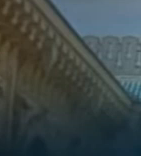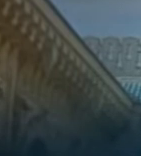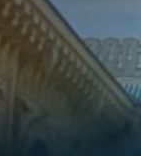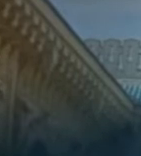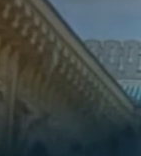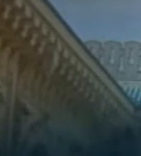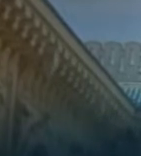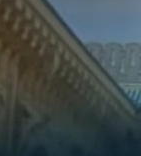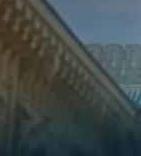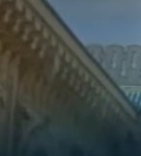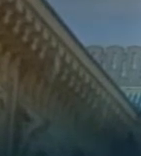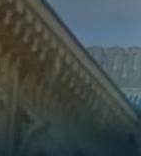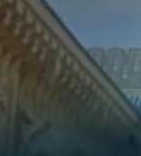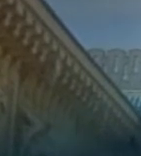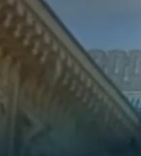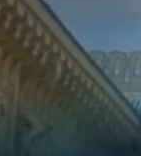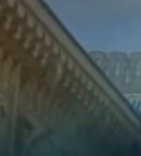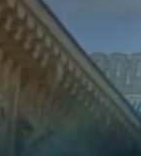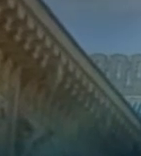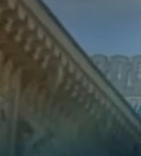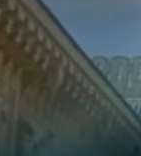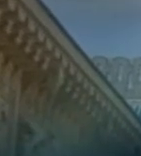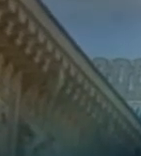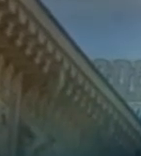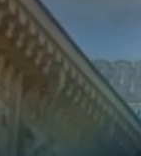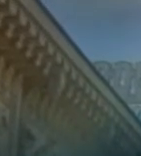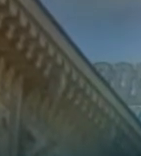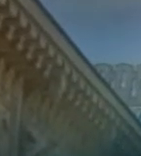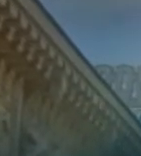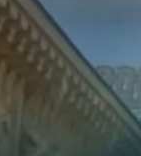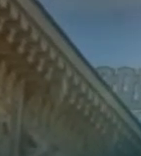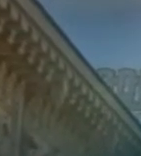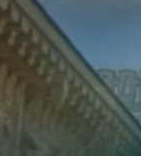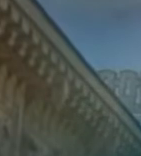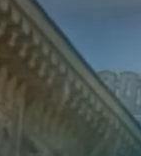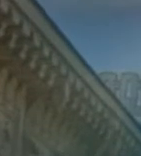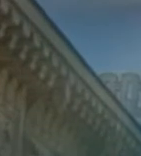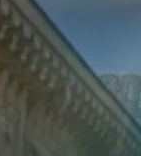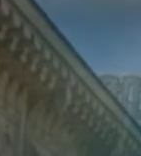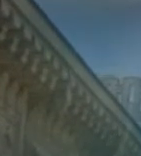الله. أشهد أن لا إله إلا الله.